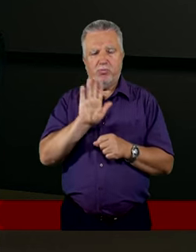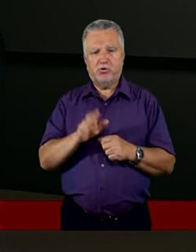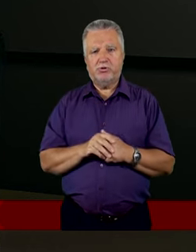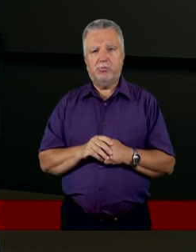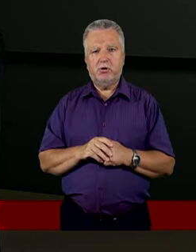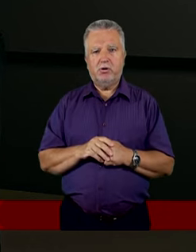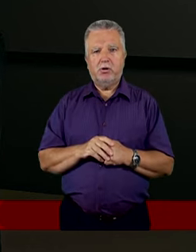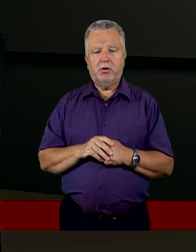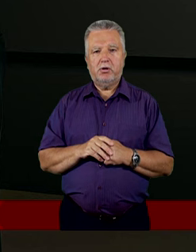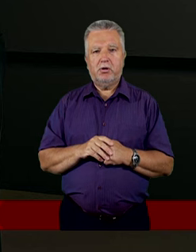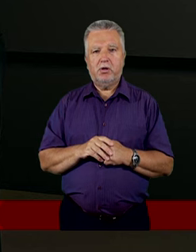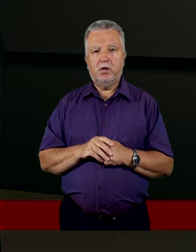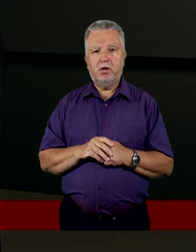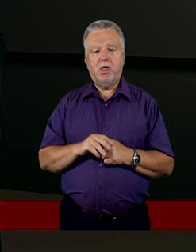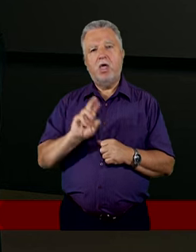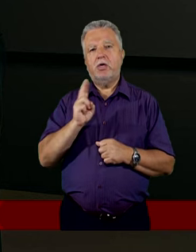Bożym.